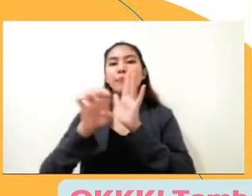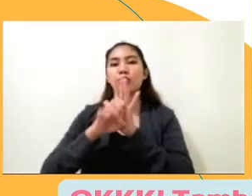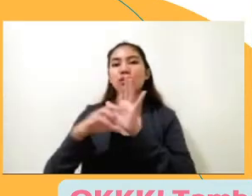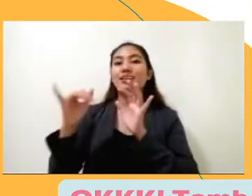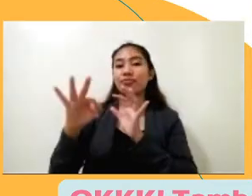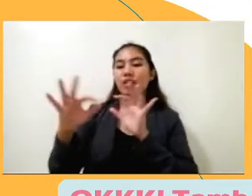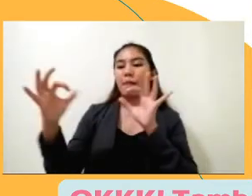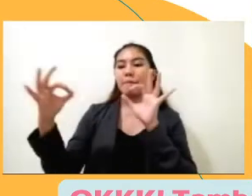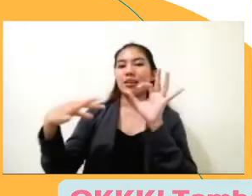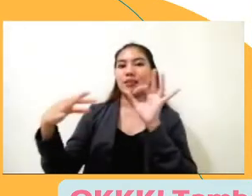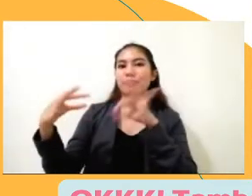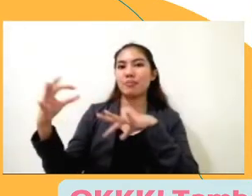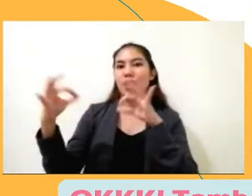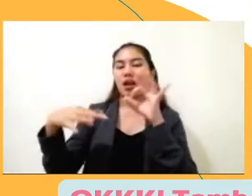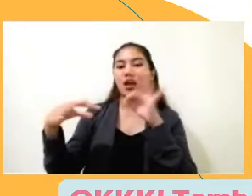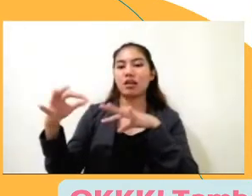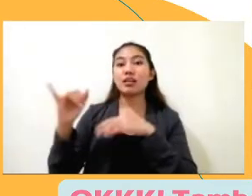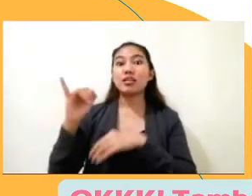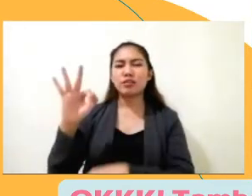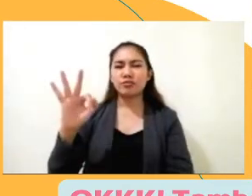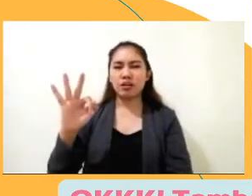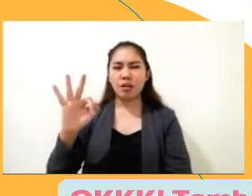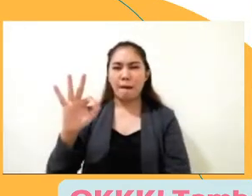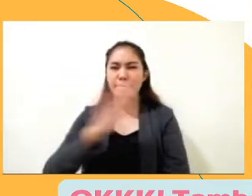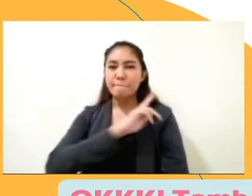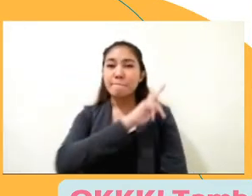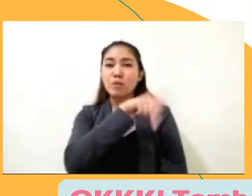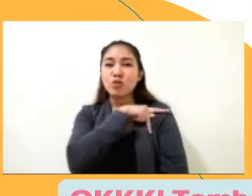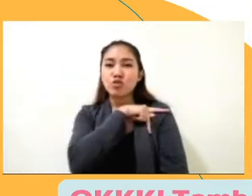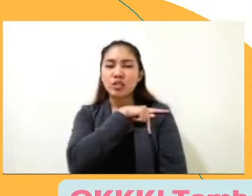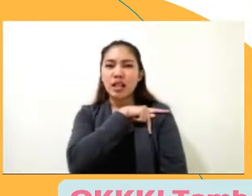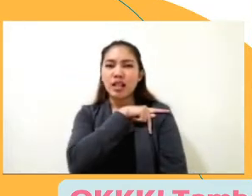aking, sa kumbaga personal,